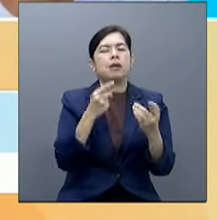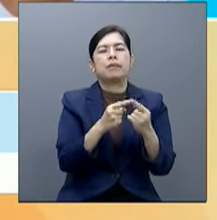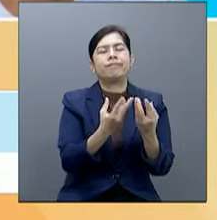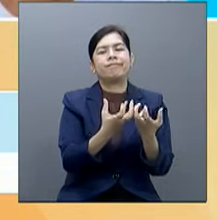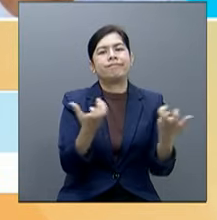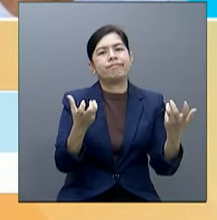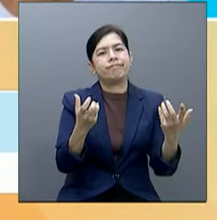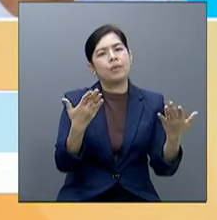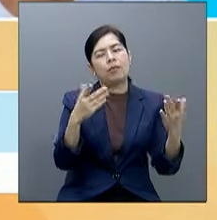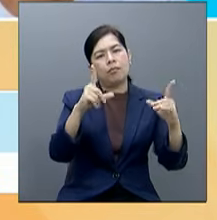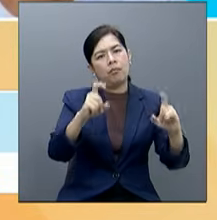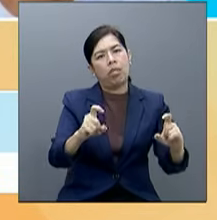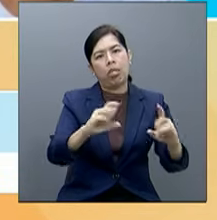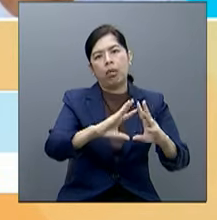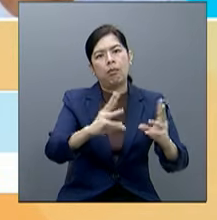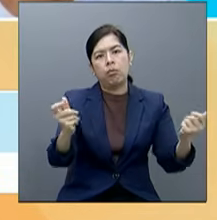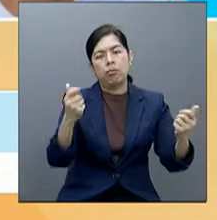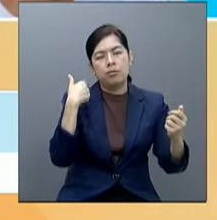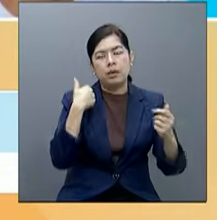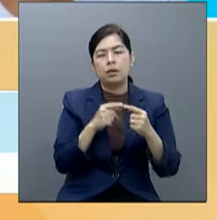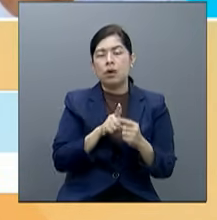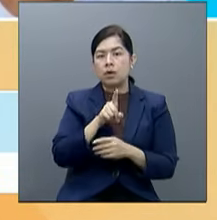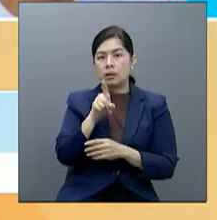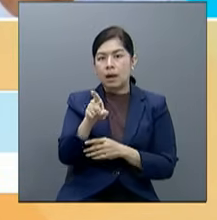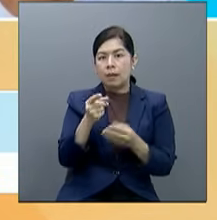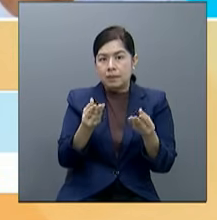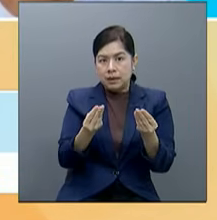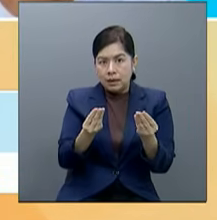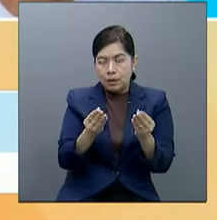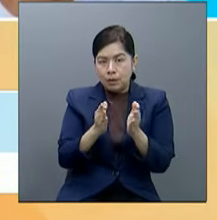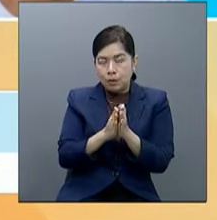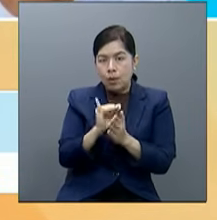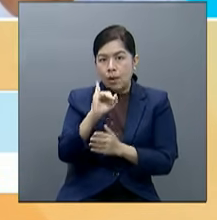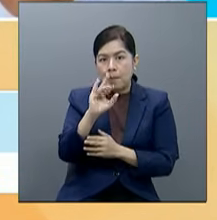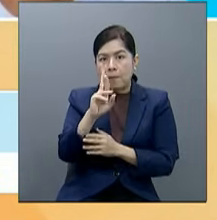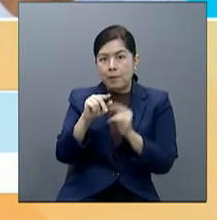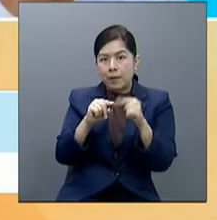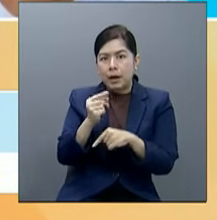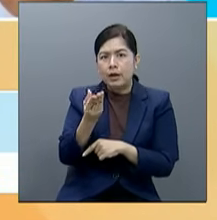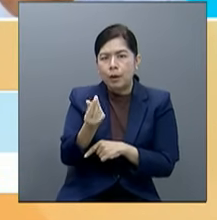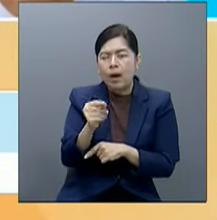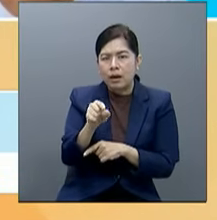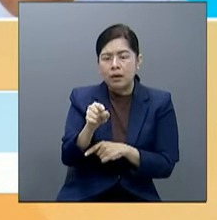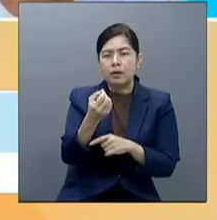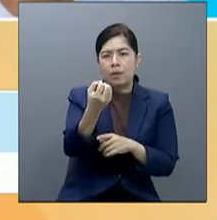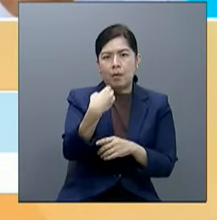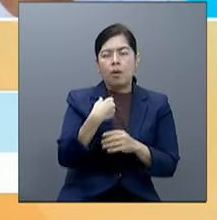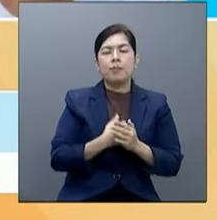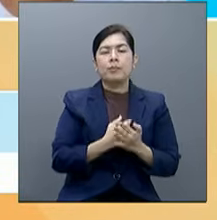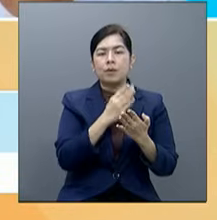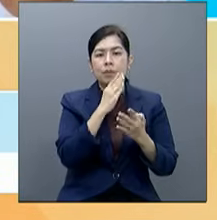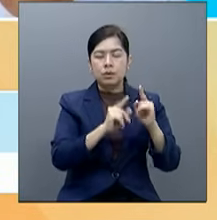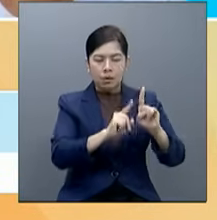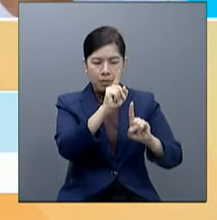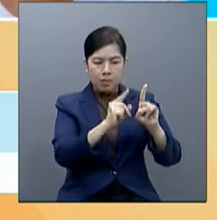อ๋อซึ่งมีอยู่ประมาณกี่ไร่คะคุณพิสิทธิ์ ก็ประมาณโดยสำรวจแล้วก็ประมา